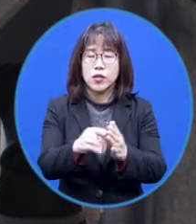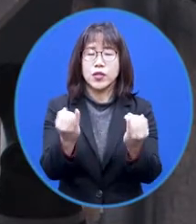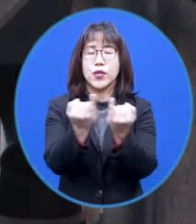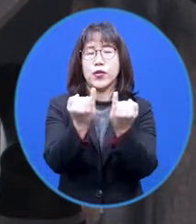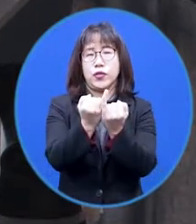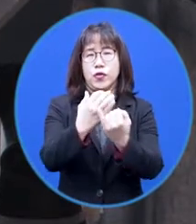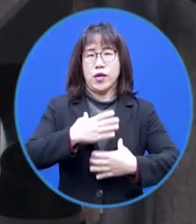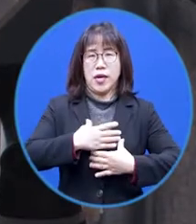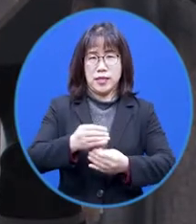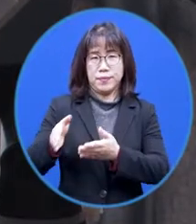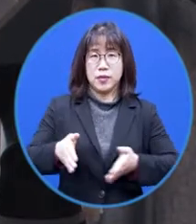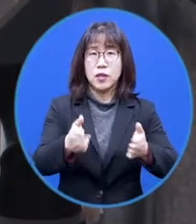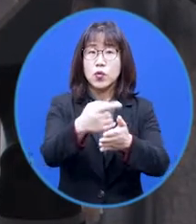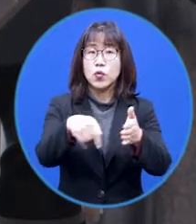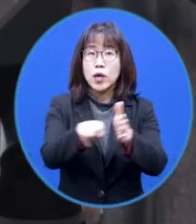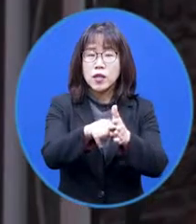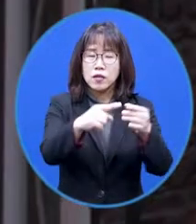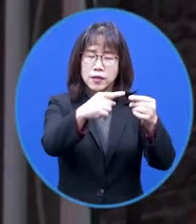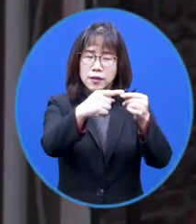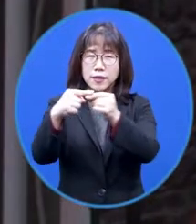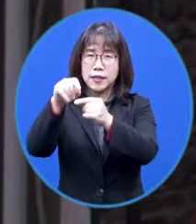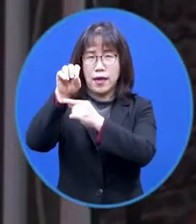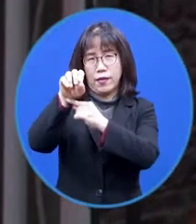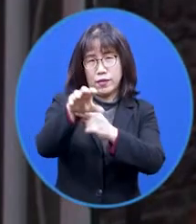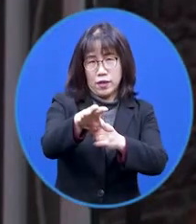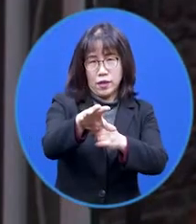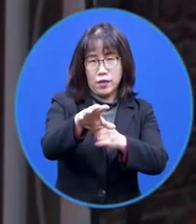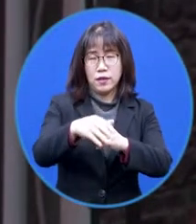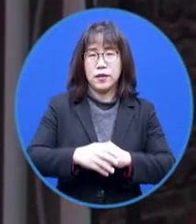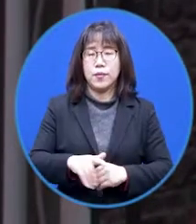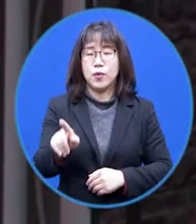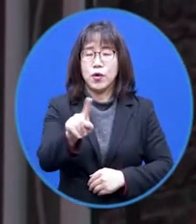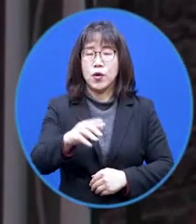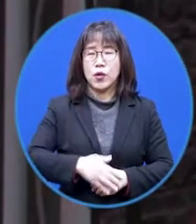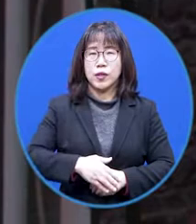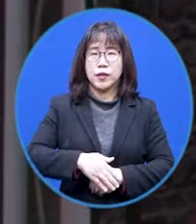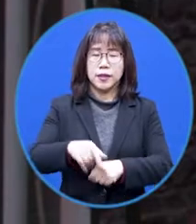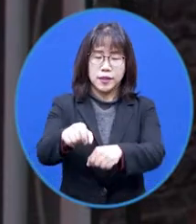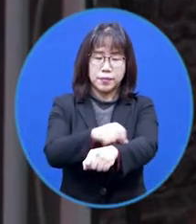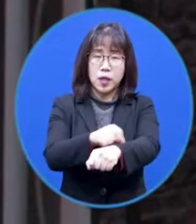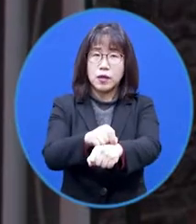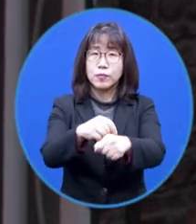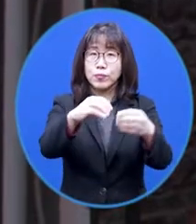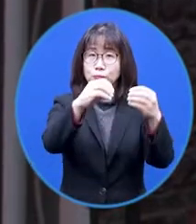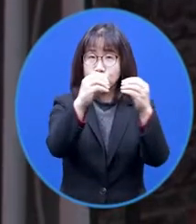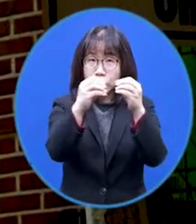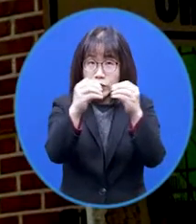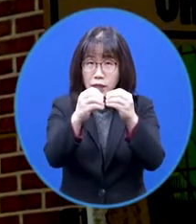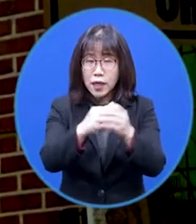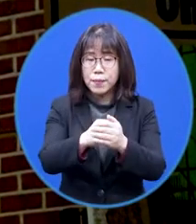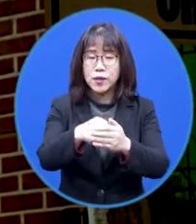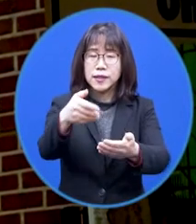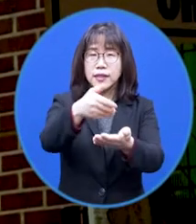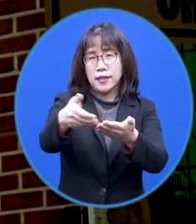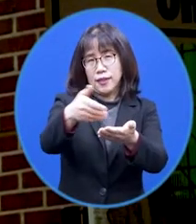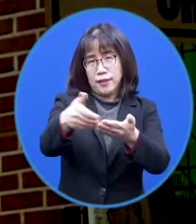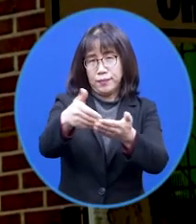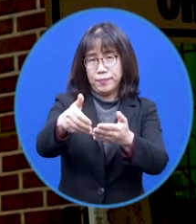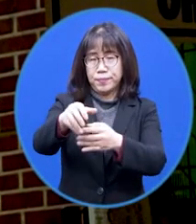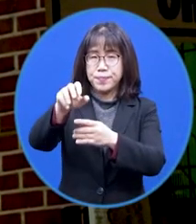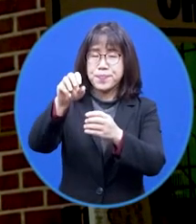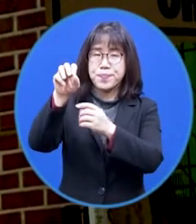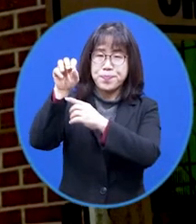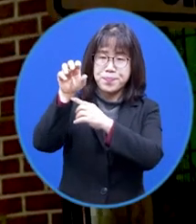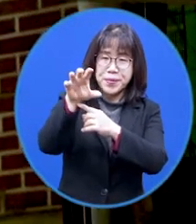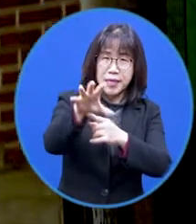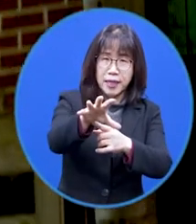귀갓길 15곳에 로고젝터를 설치했습니다. 로고젝터는 특정 문자나 그림을 LED 조명으로